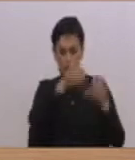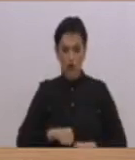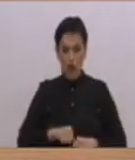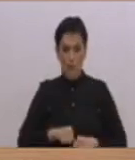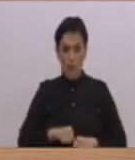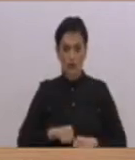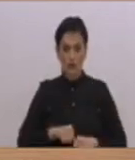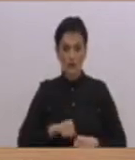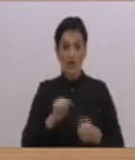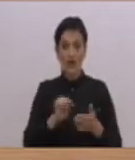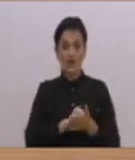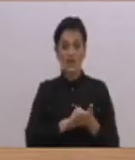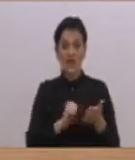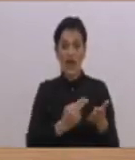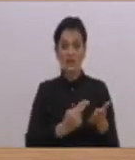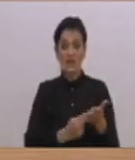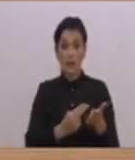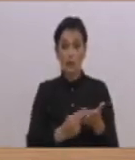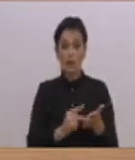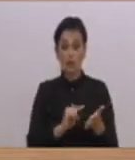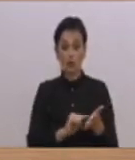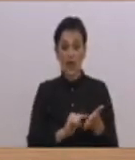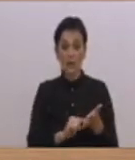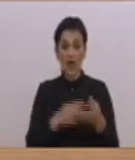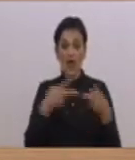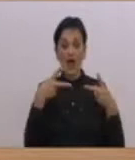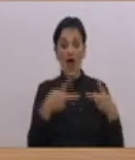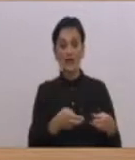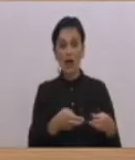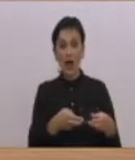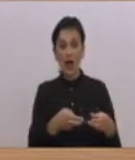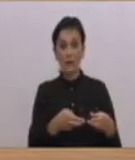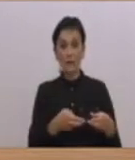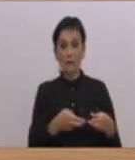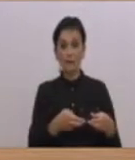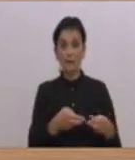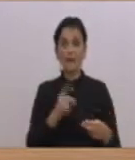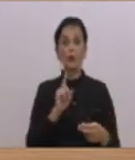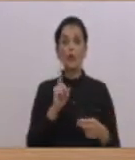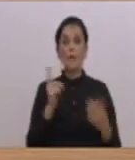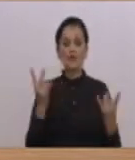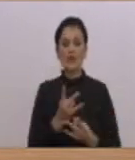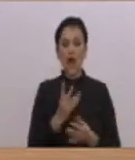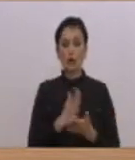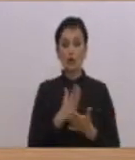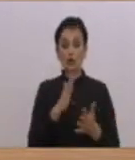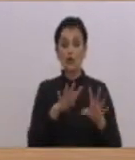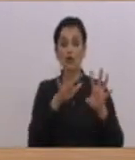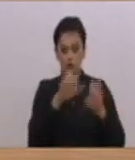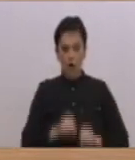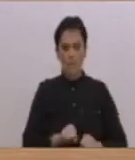ჩამორთმევადობის დასაბუთებას, რომელსაც ყადაღა ედება, რომ საჭიროა ჩამორთმევადი